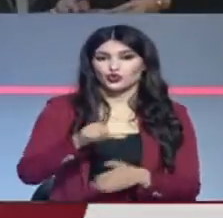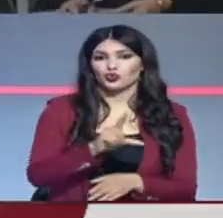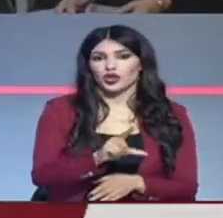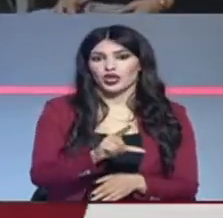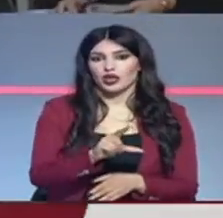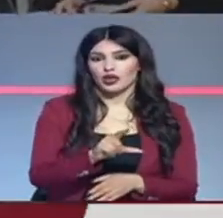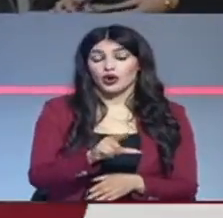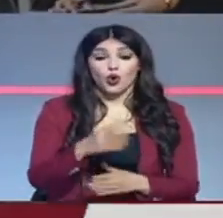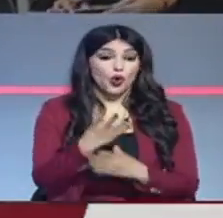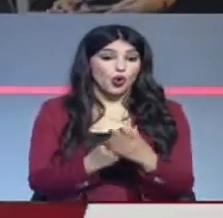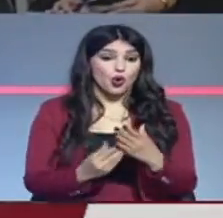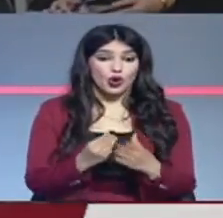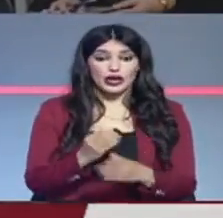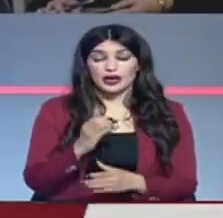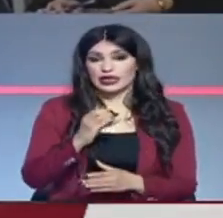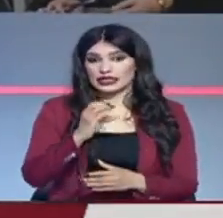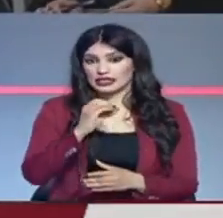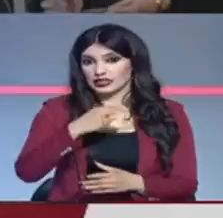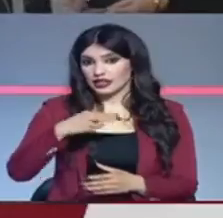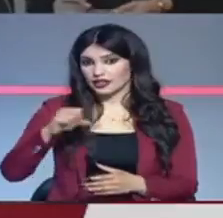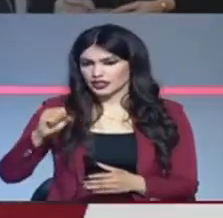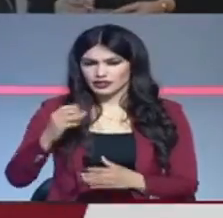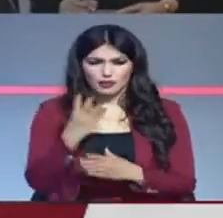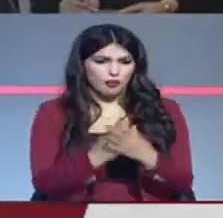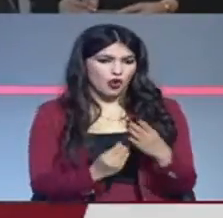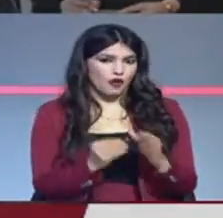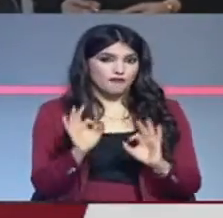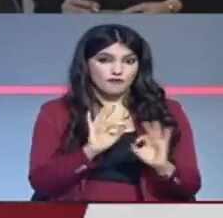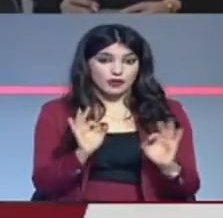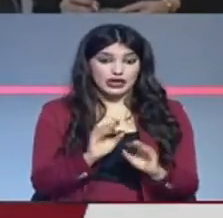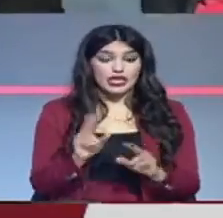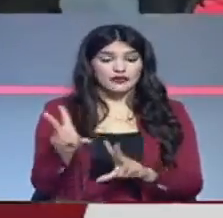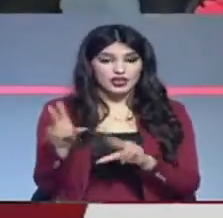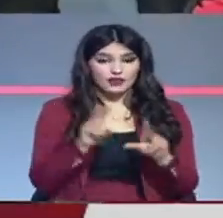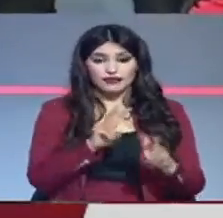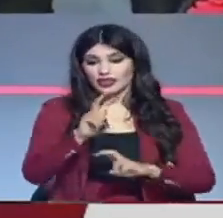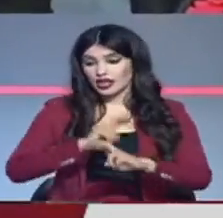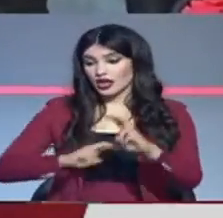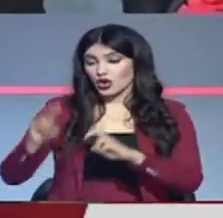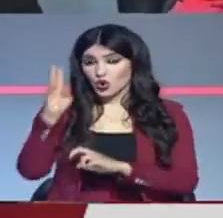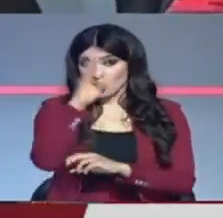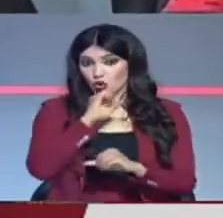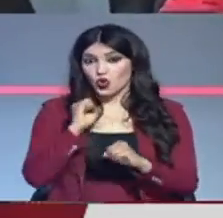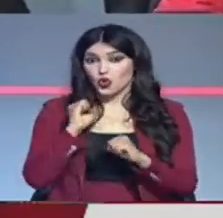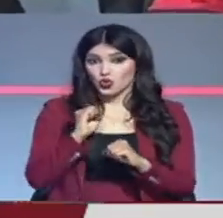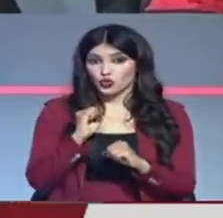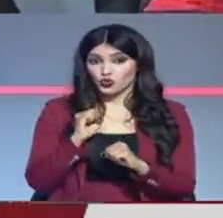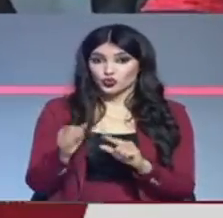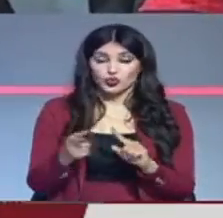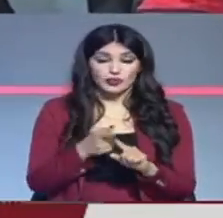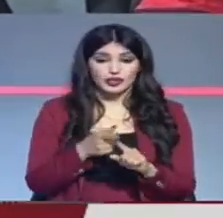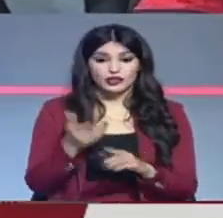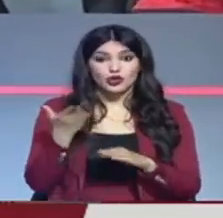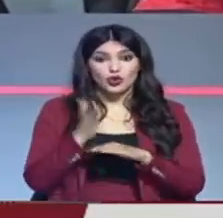وغياب التغطيه الاجتماعيه فضلا عن صعوبه التنقل الم تدخلا تدعونا الى تقليل هذه الصعوبات عبر سن التشريعات